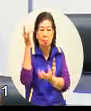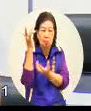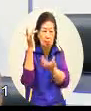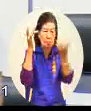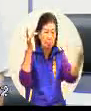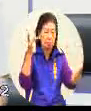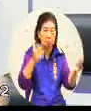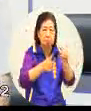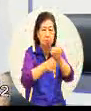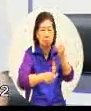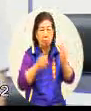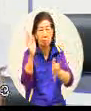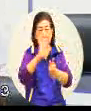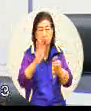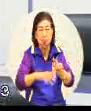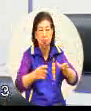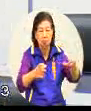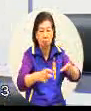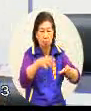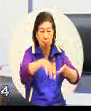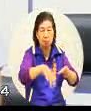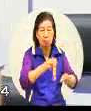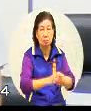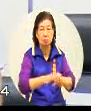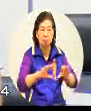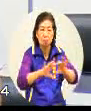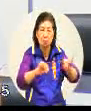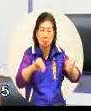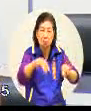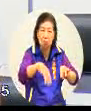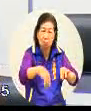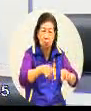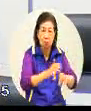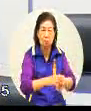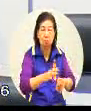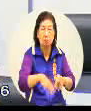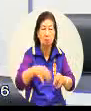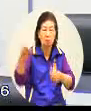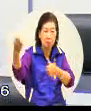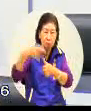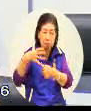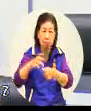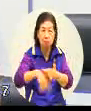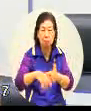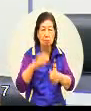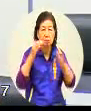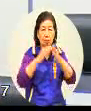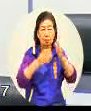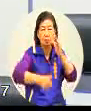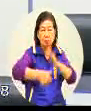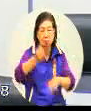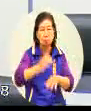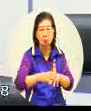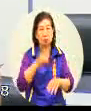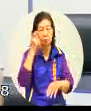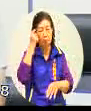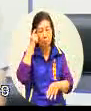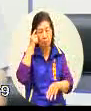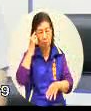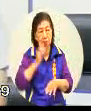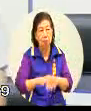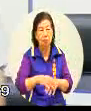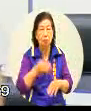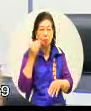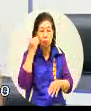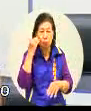对啦。啊，是毋是讲地方有这款声音，请市长考虑一下。那讲真正，这边也毋是，那边